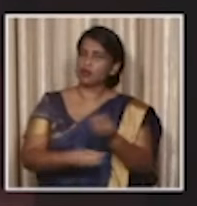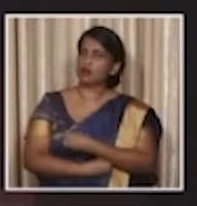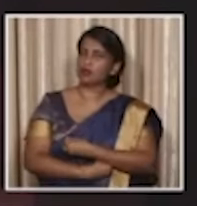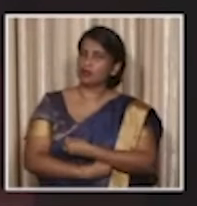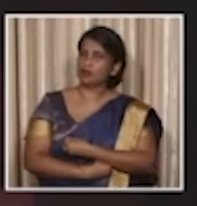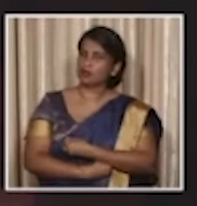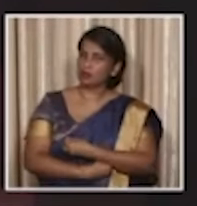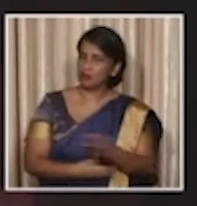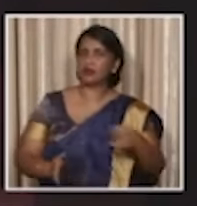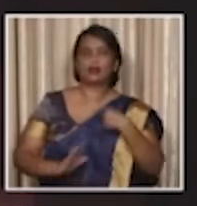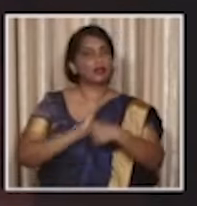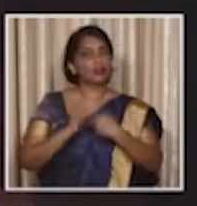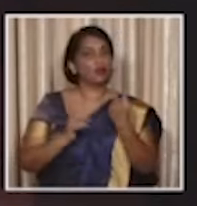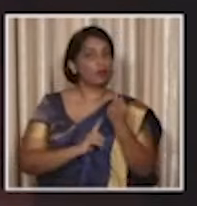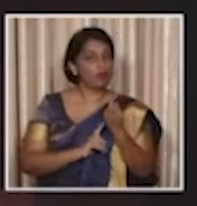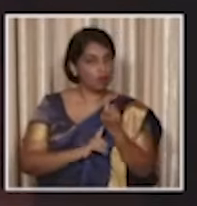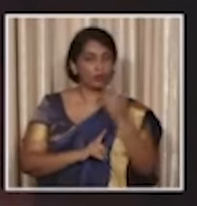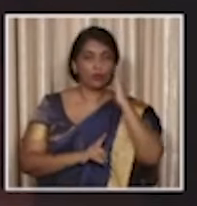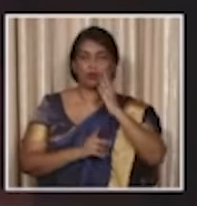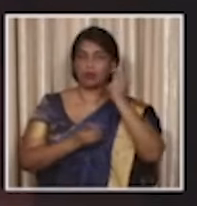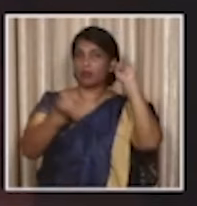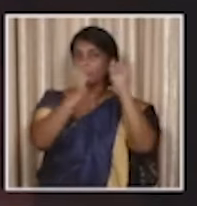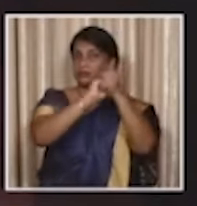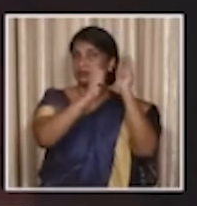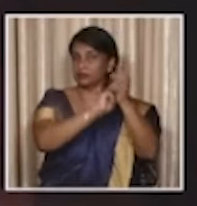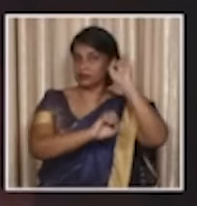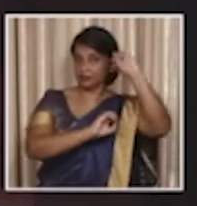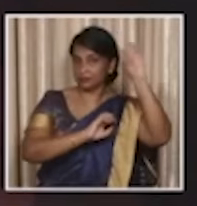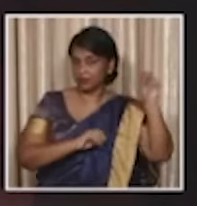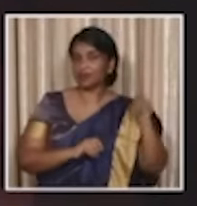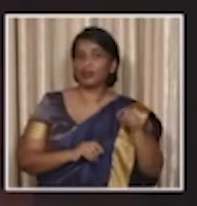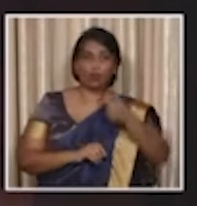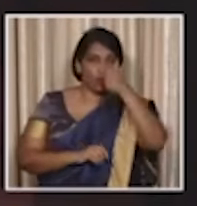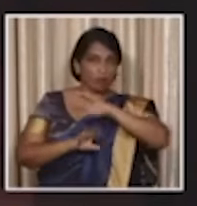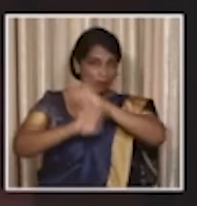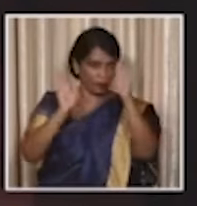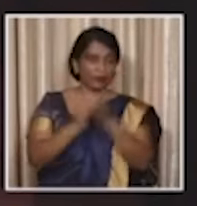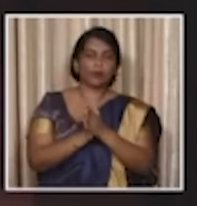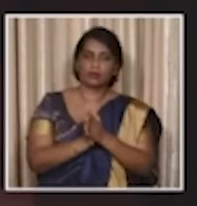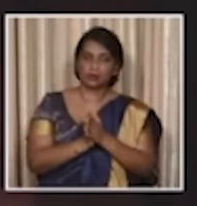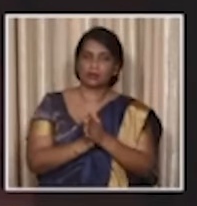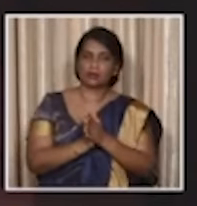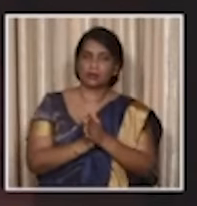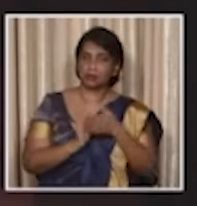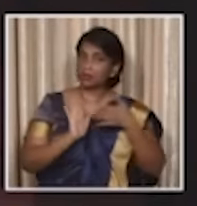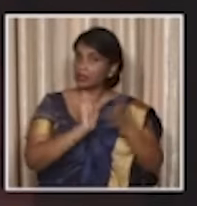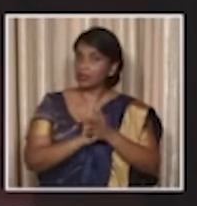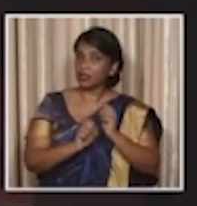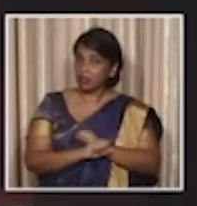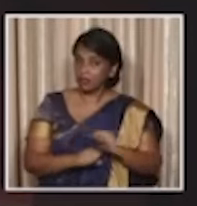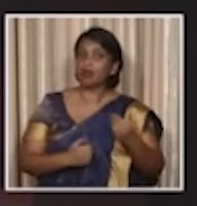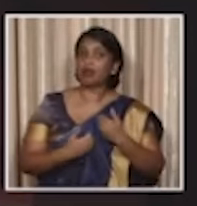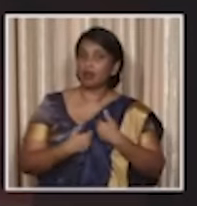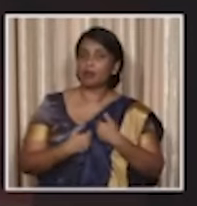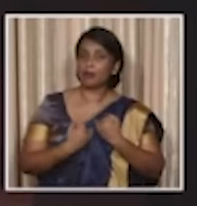කරලා මෙරට මුදල් විදේශ රටවලට ගෙනිච්ච මේ හොරු එක්කහු වුණේ නැති එක තමයි අපි